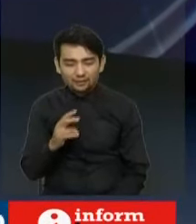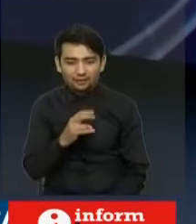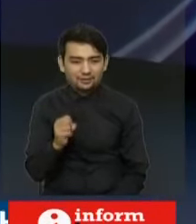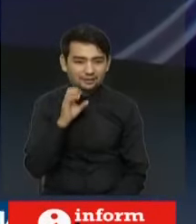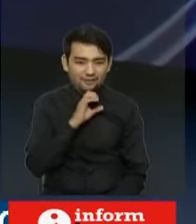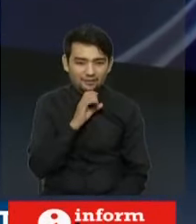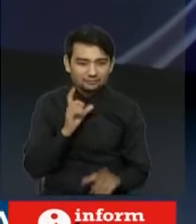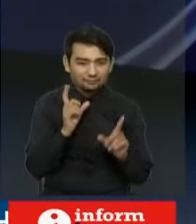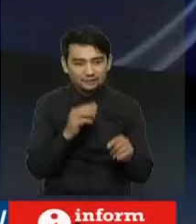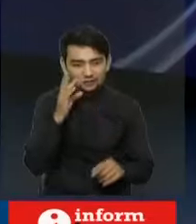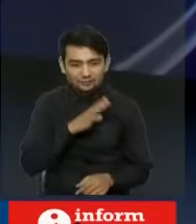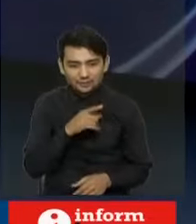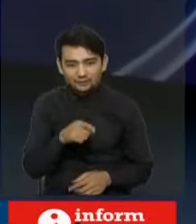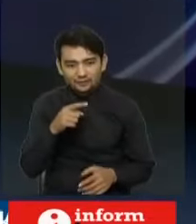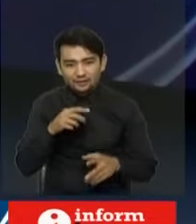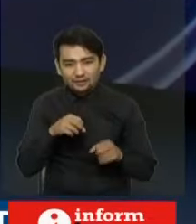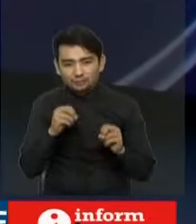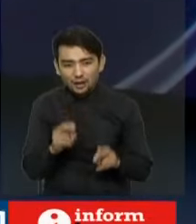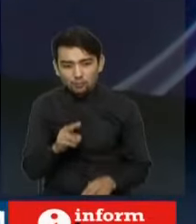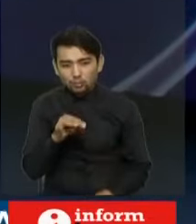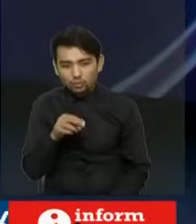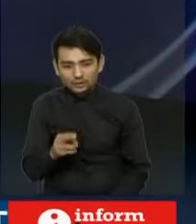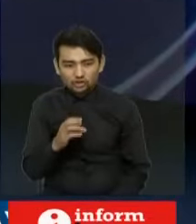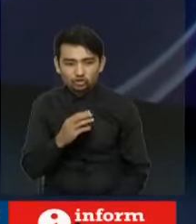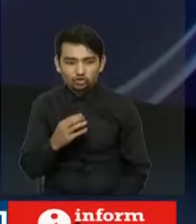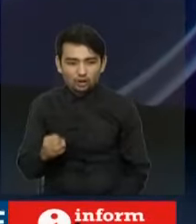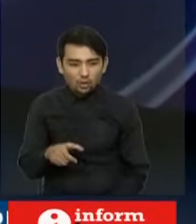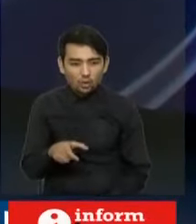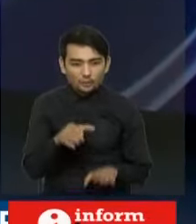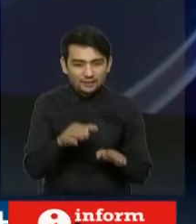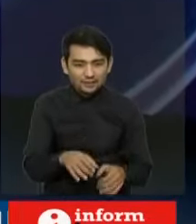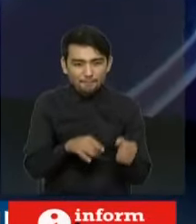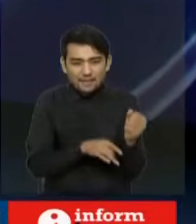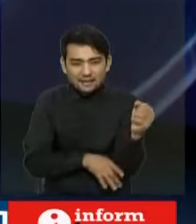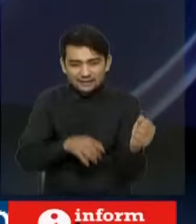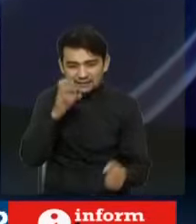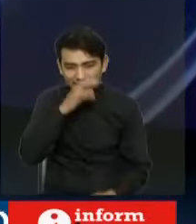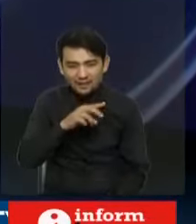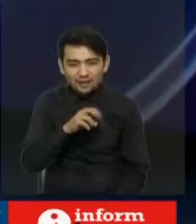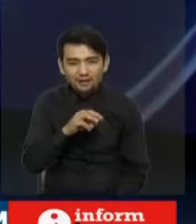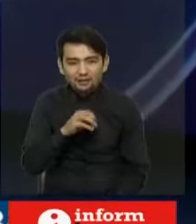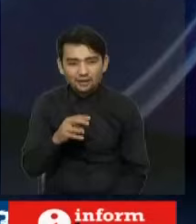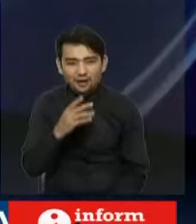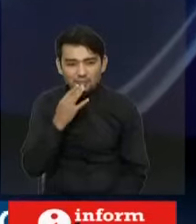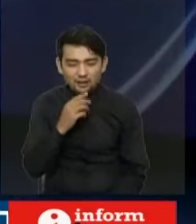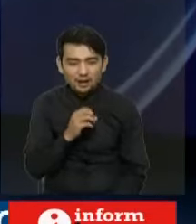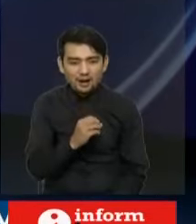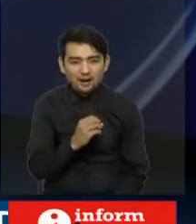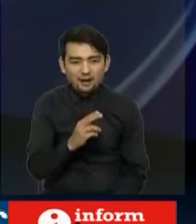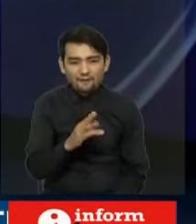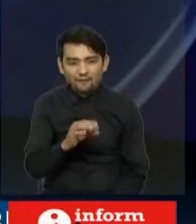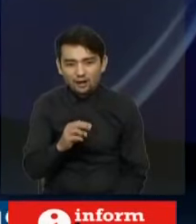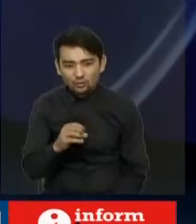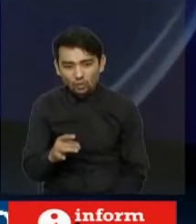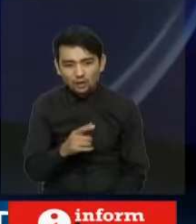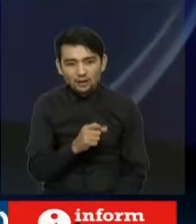Эту страну используют как перевалочный пункт на пути в США жители беднейших стран Латинской Америки – Эквадора, Гондураса,